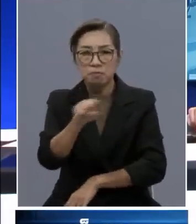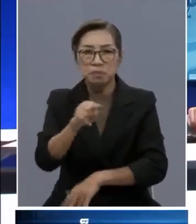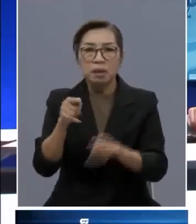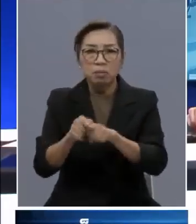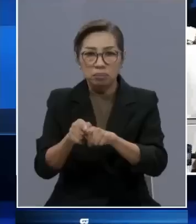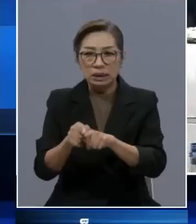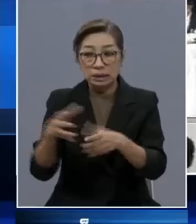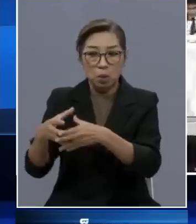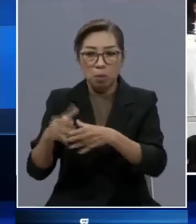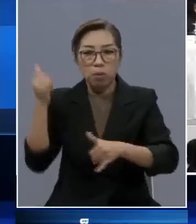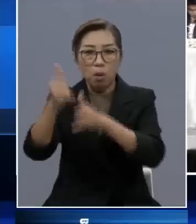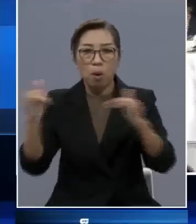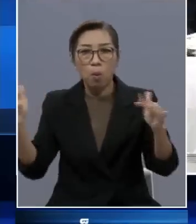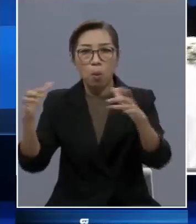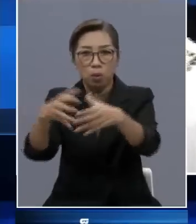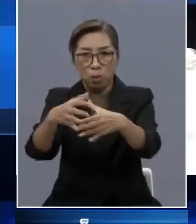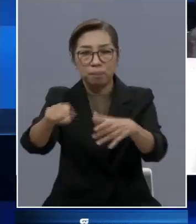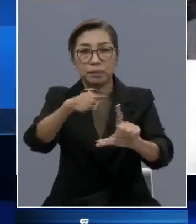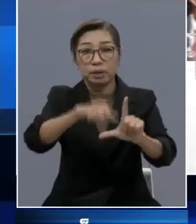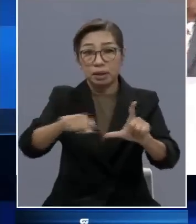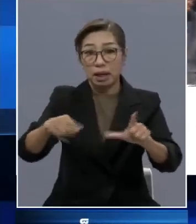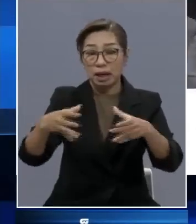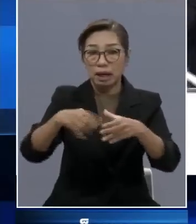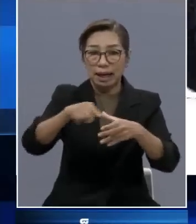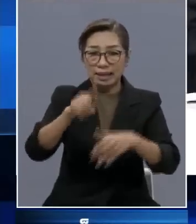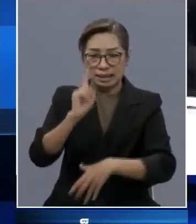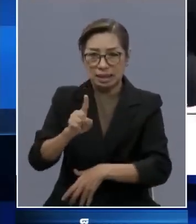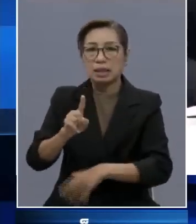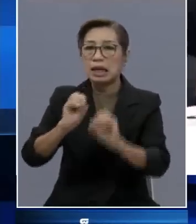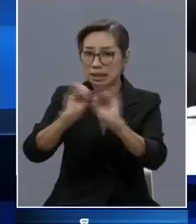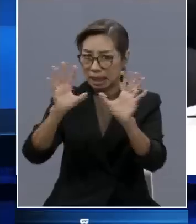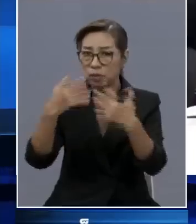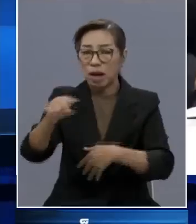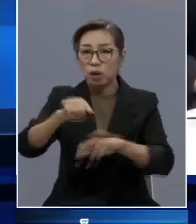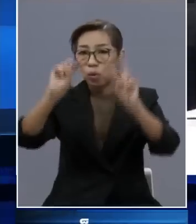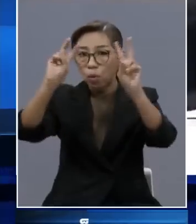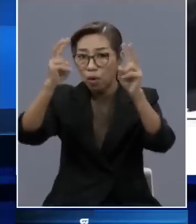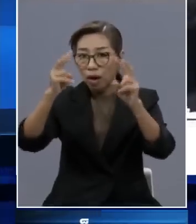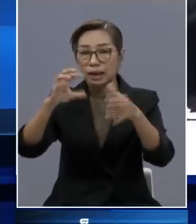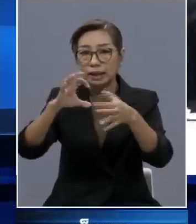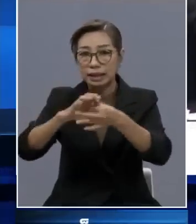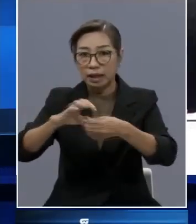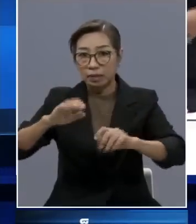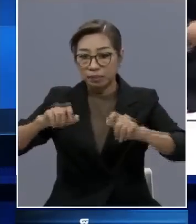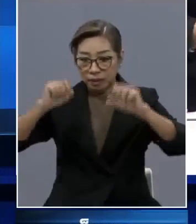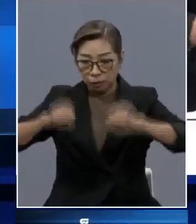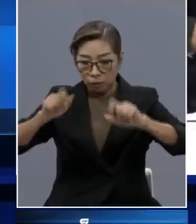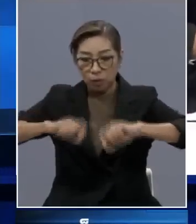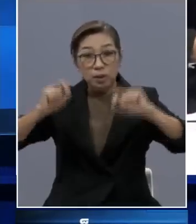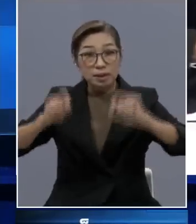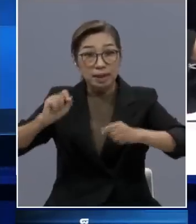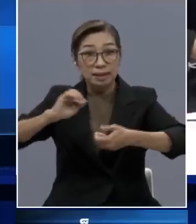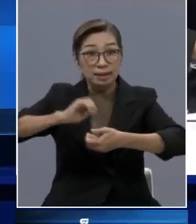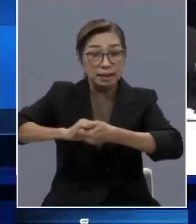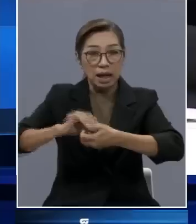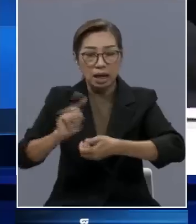ปรวมตัวกันอยู่ที่นั่นเนี่ยนะครับทางก้าวไกลเองเนี่ยเขาก็ชัดเจนในส่วนของประเด็นที่เกิดขึ้นของการเซ็น MOU เมื่อวานนี้ก็คือเห